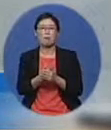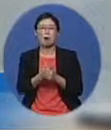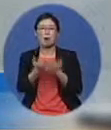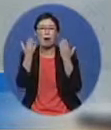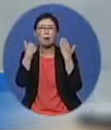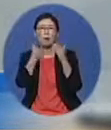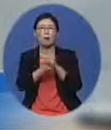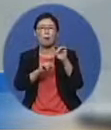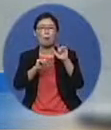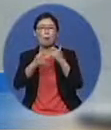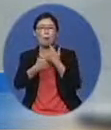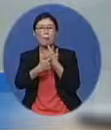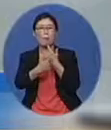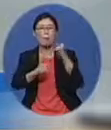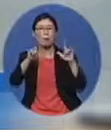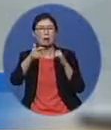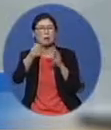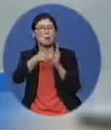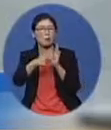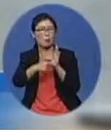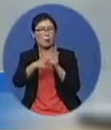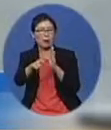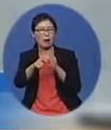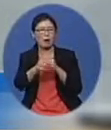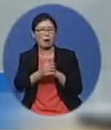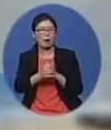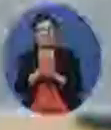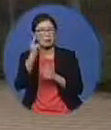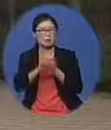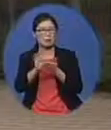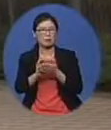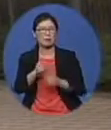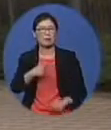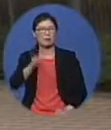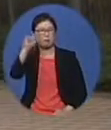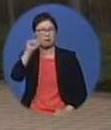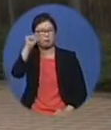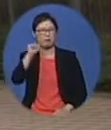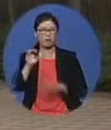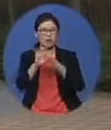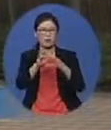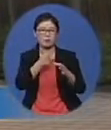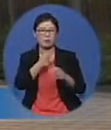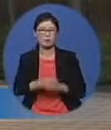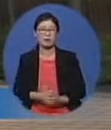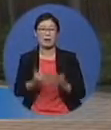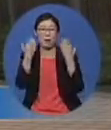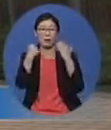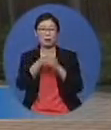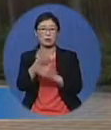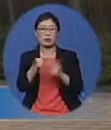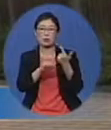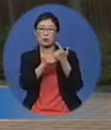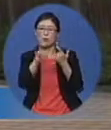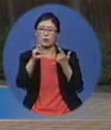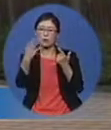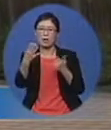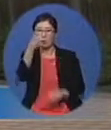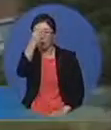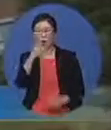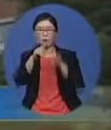저러면 저는 1인 시위도 할 건데 학교 앞에서. 학교는 뒤늦게 지난 24일 사과문을